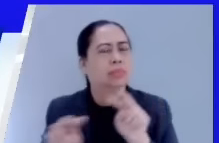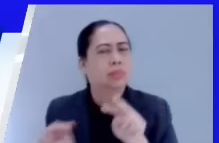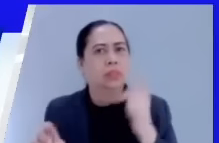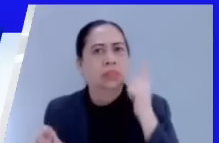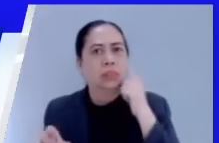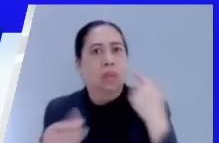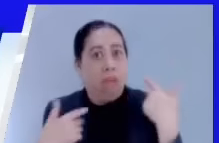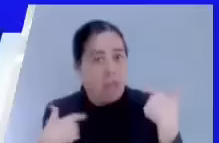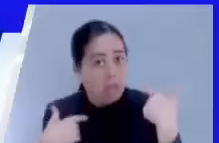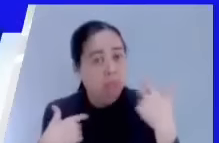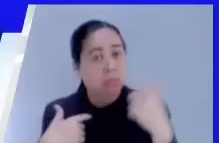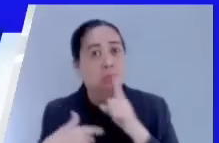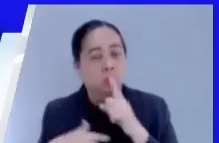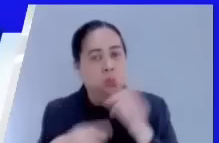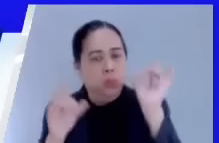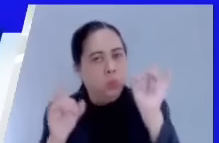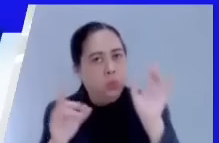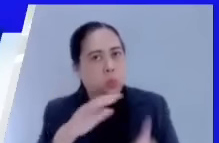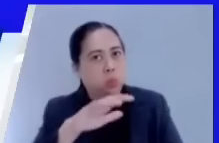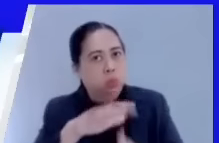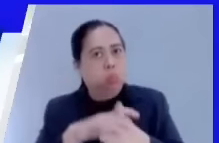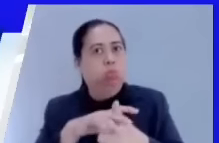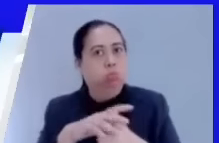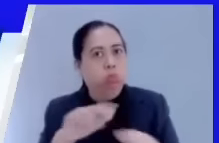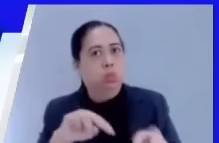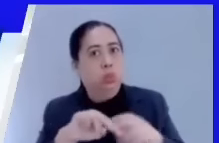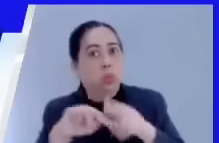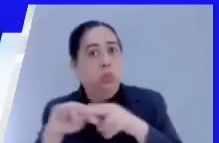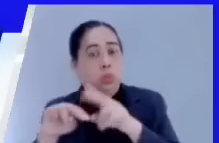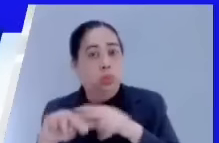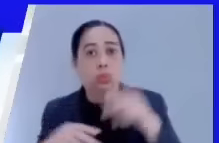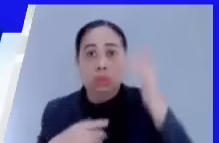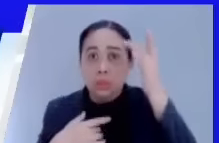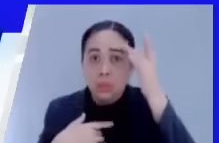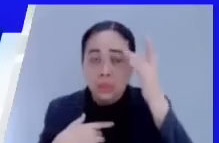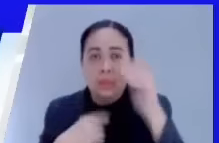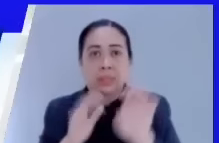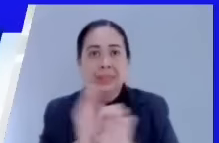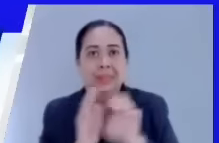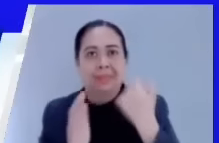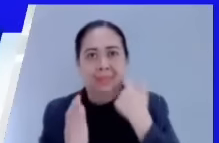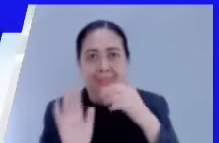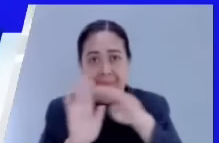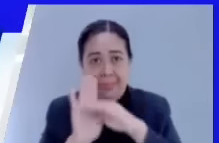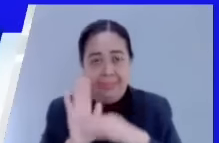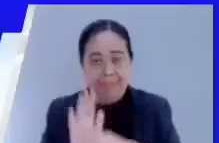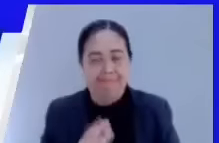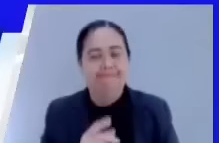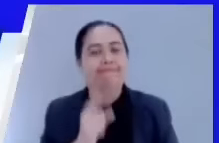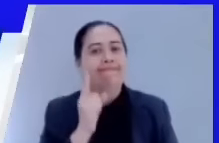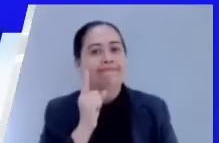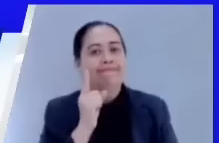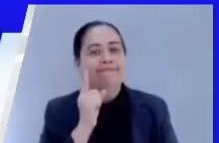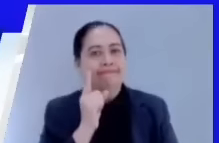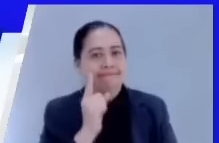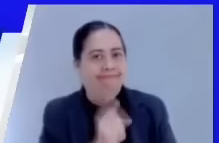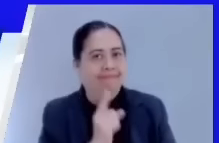ng mga significant increase doon sa mga sakit na gaya na binabanggit natin? Tama, no? Dahil 3 taong wala